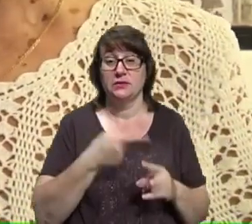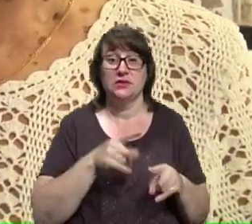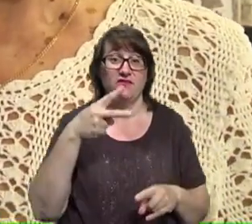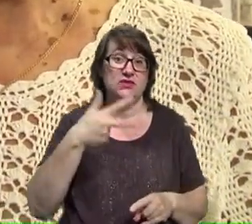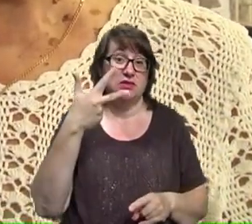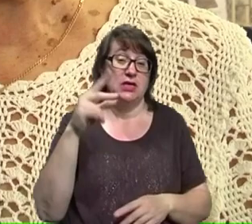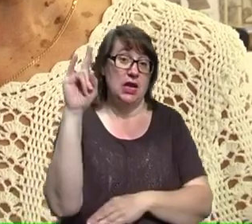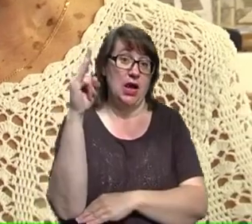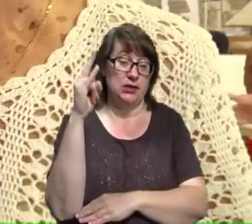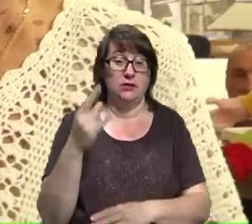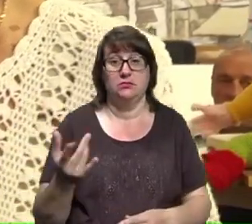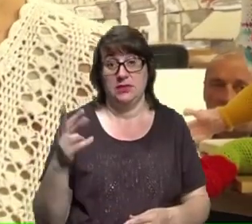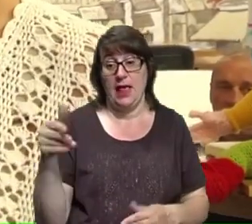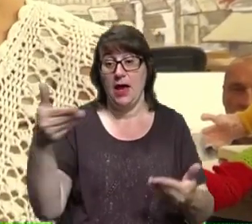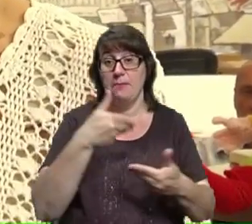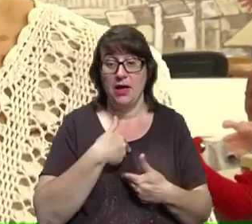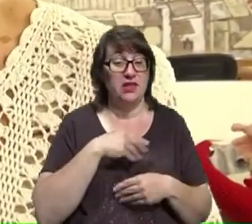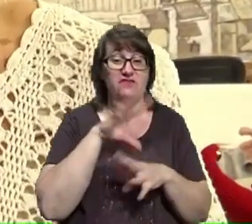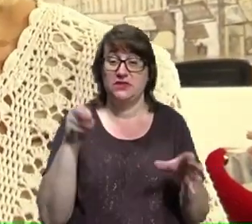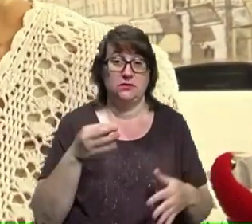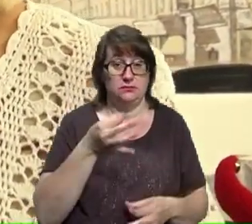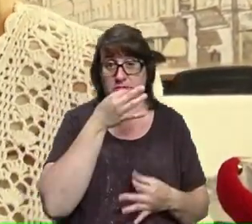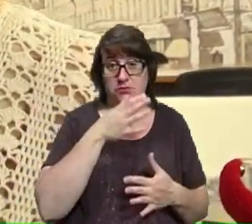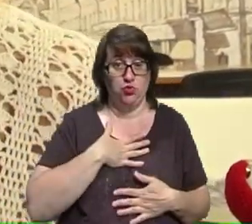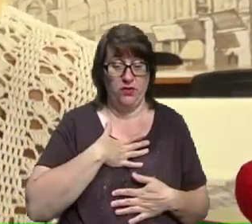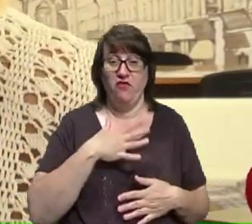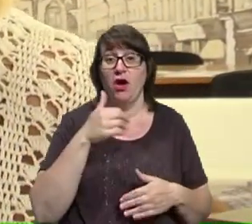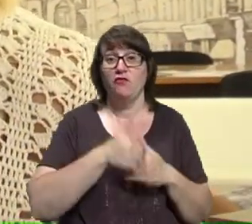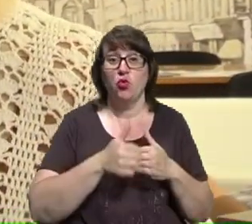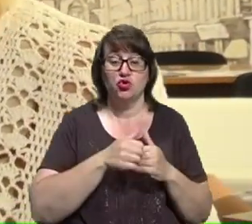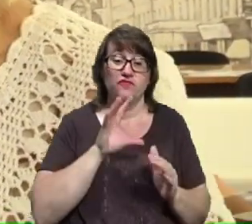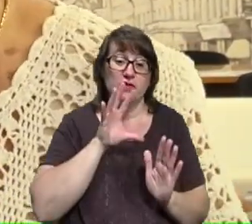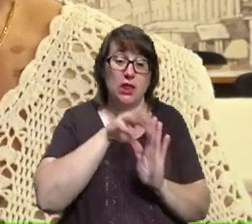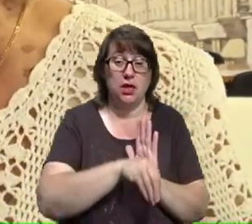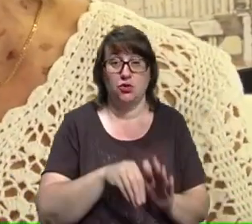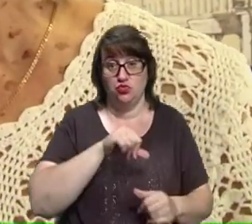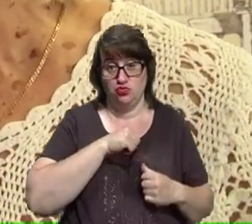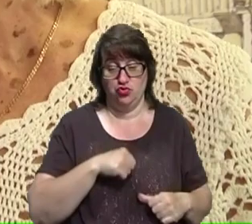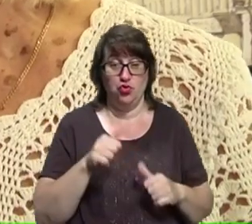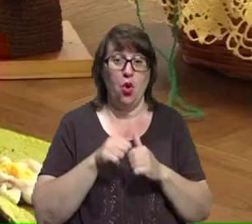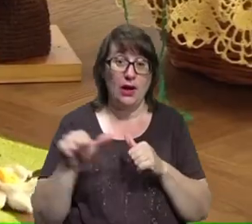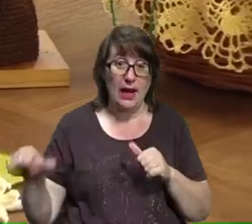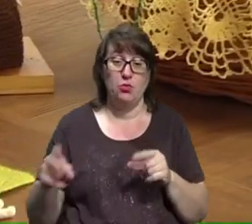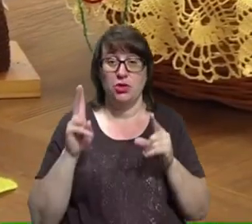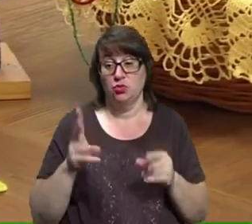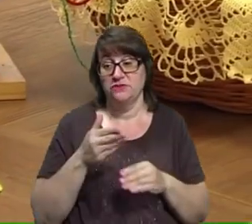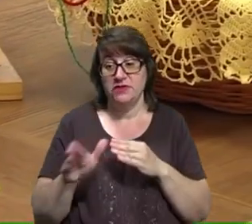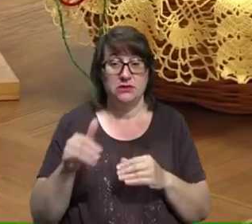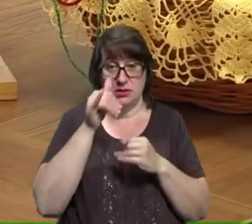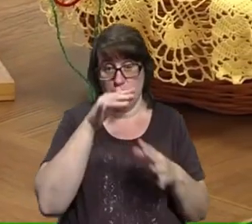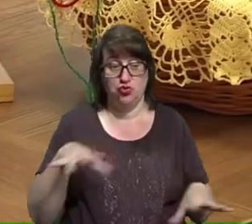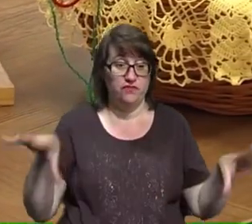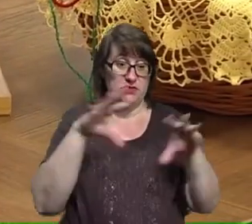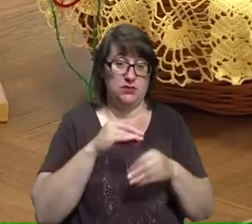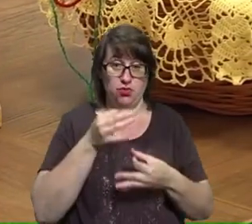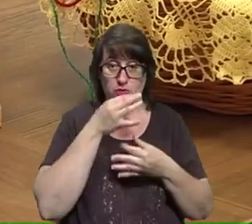мене всі любимі. Я кожну вкладаю душу, я не можу окремо якусь виділити. Мені всі вони подобаються. Подобаються